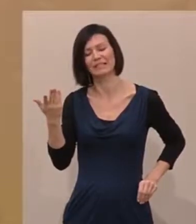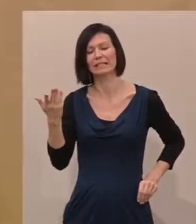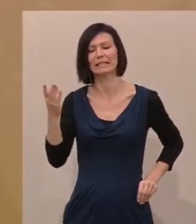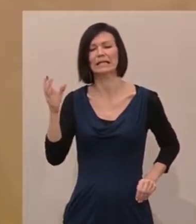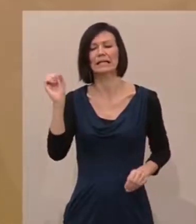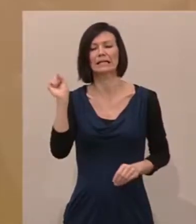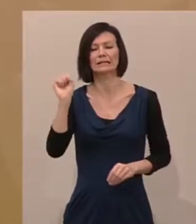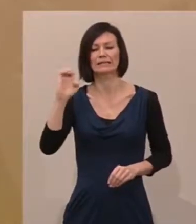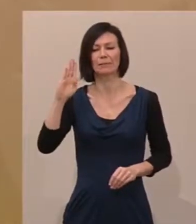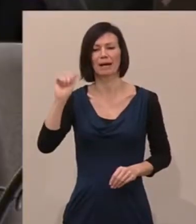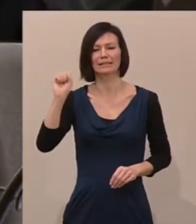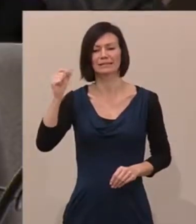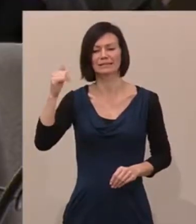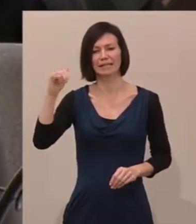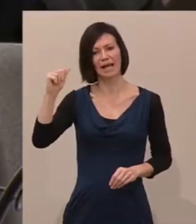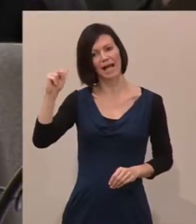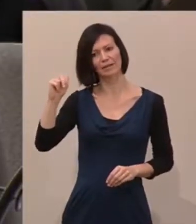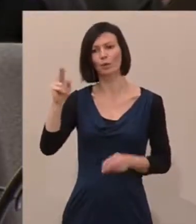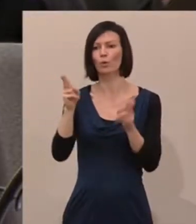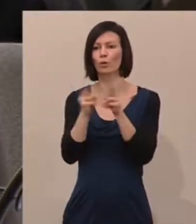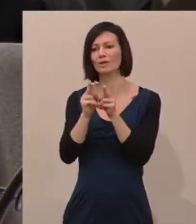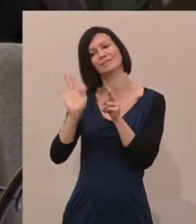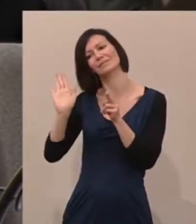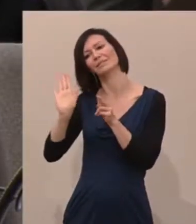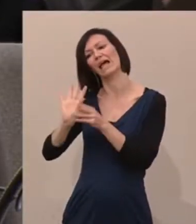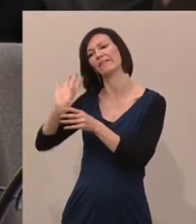Sebastian Kurz gehört hat. Ja,